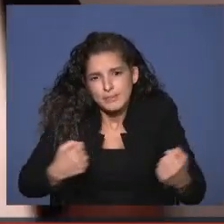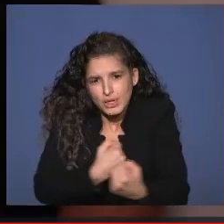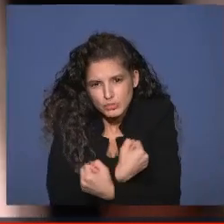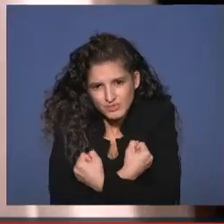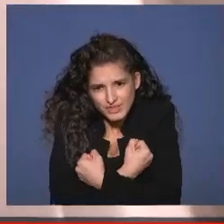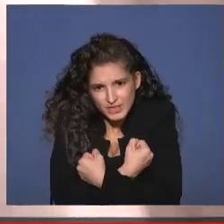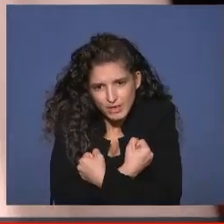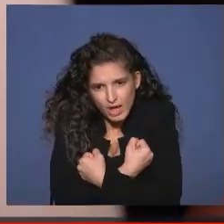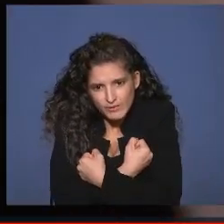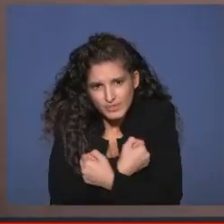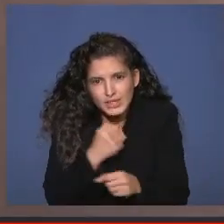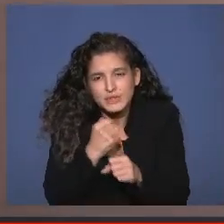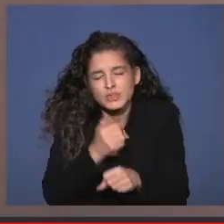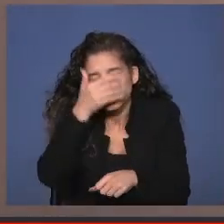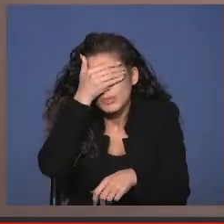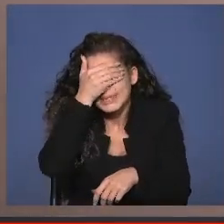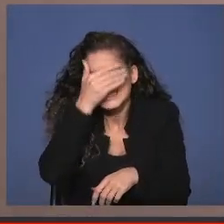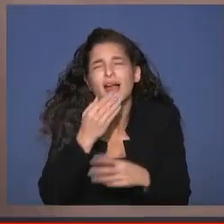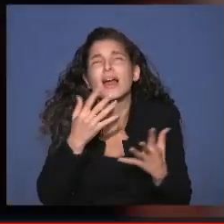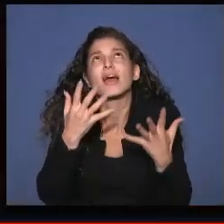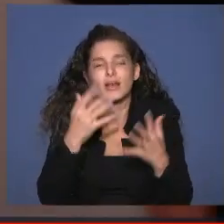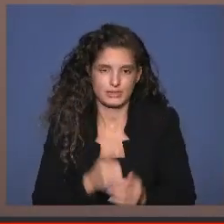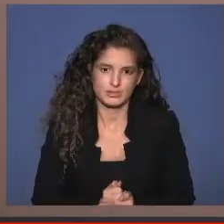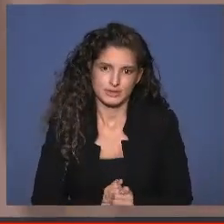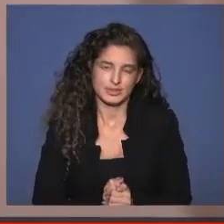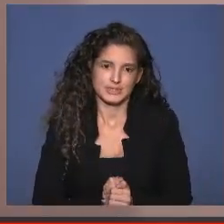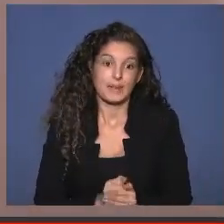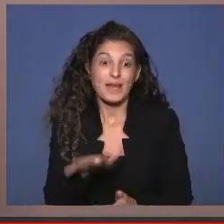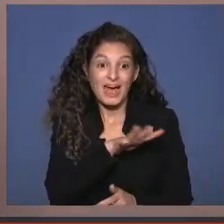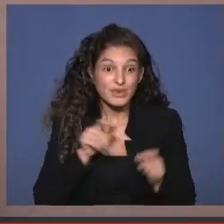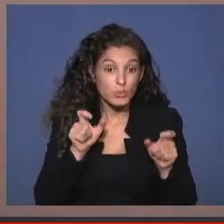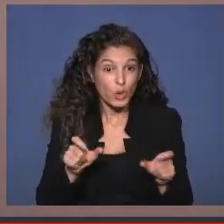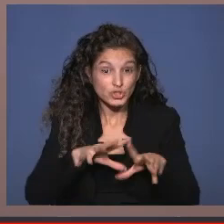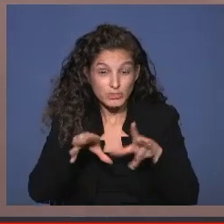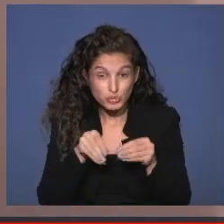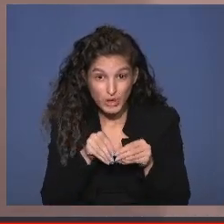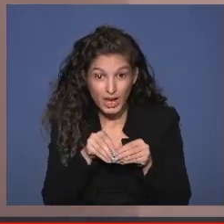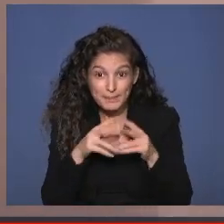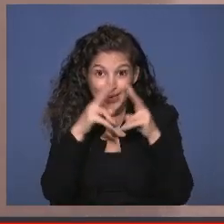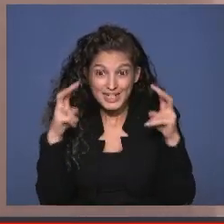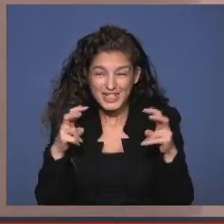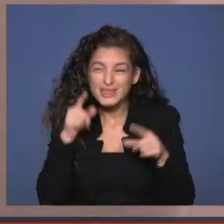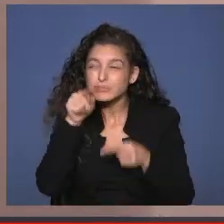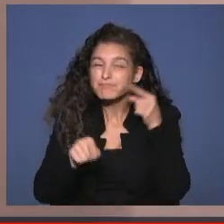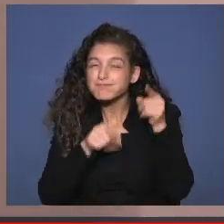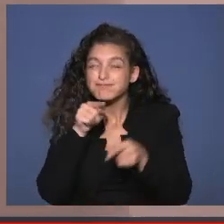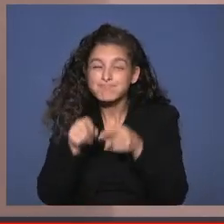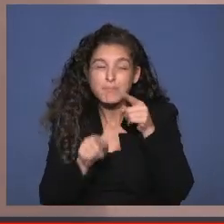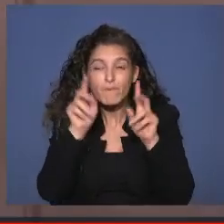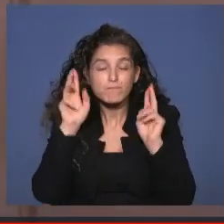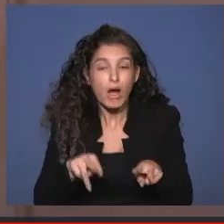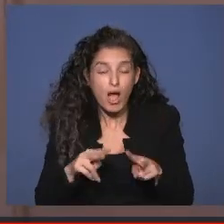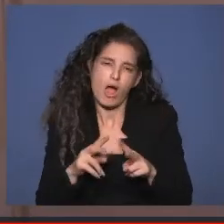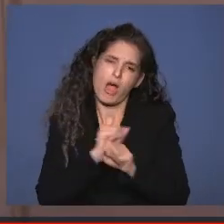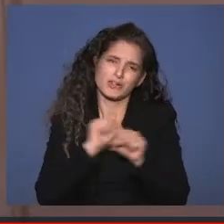התחבקנו בפנים, ככה ועשינו שמה ישראל. המרחב המוגן של משפחת ברקוביץ' בעיר המטווחת ביותר מפרוץ המלחמה, העיר